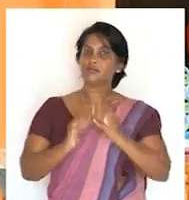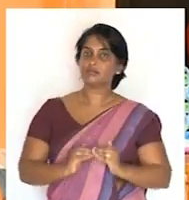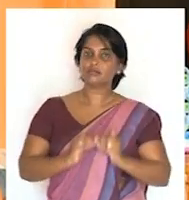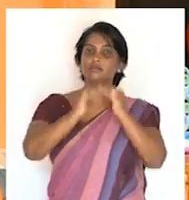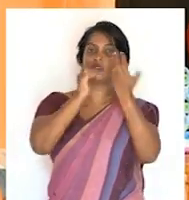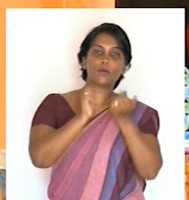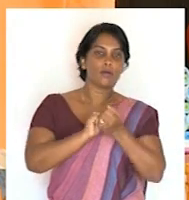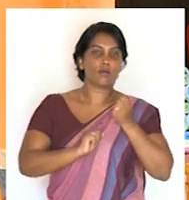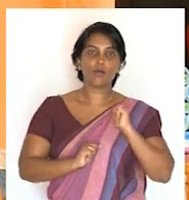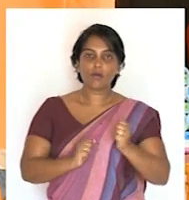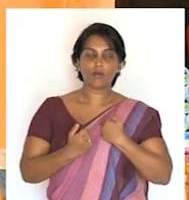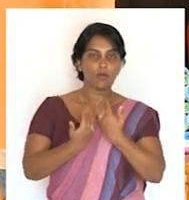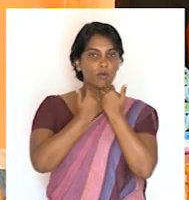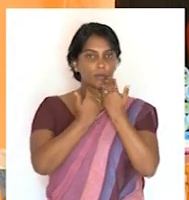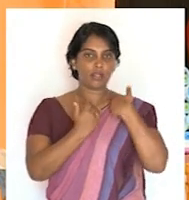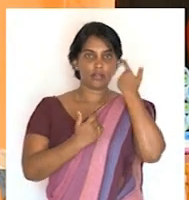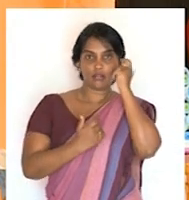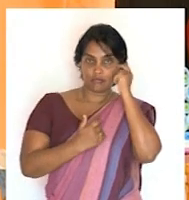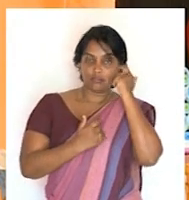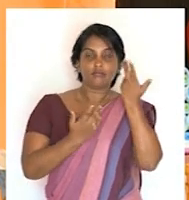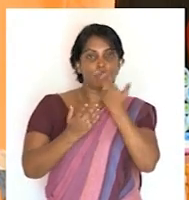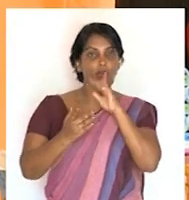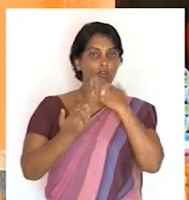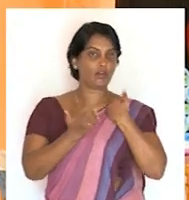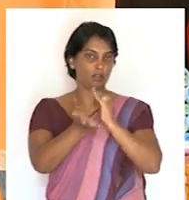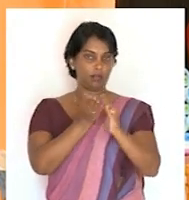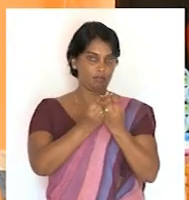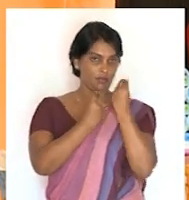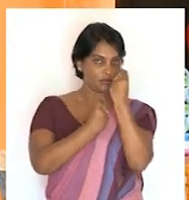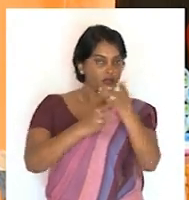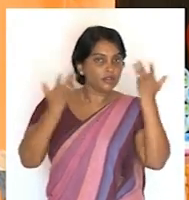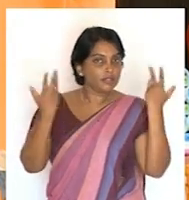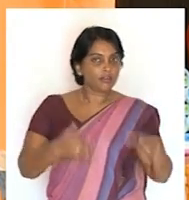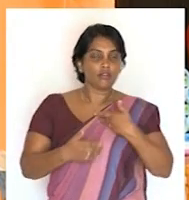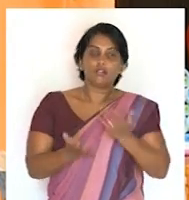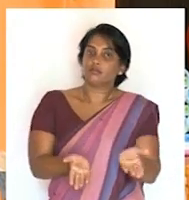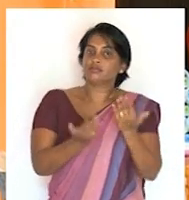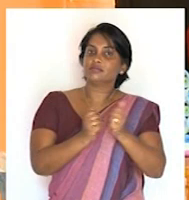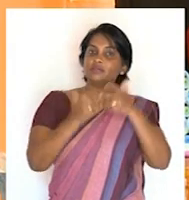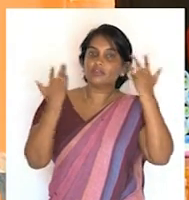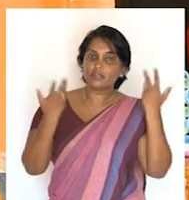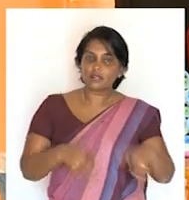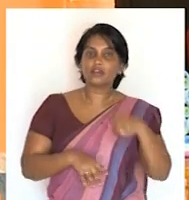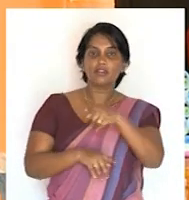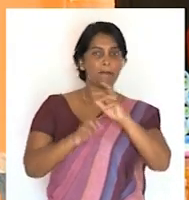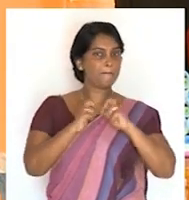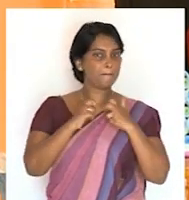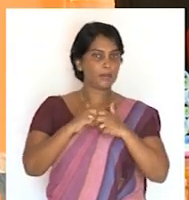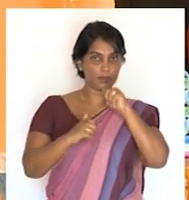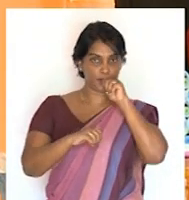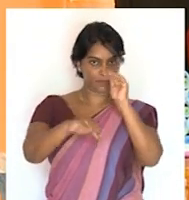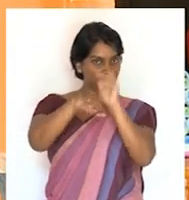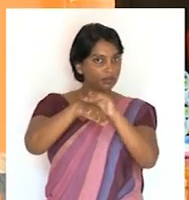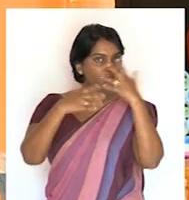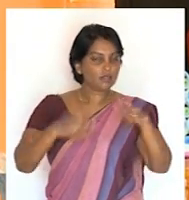කර ගැනීම සඳහා අවශ්‍ය මානසික උදව්ව ලබා දීලා ඒගොල්ලන්ව දිරිමත් කරලා ඒ වගේ මේ ගැටලු හොඳින් තේරුම්